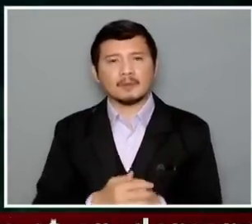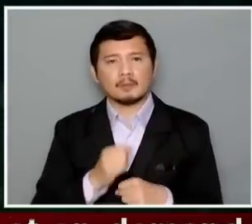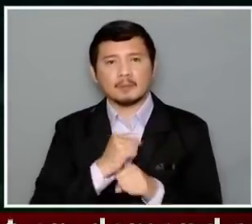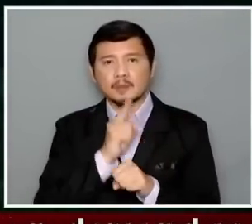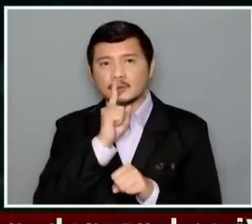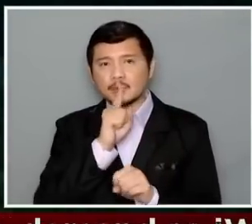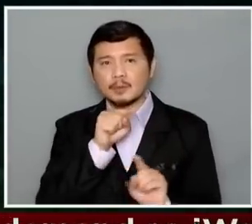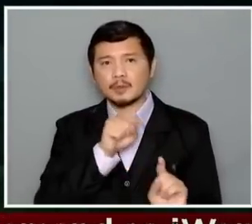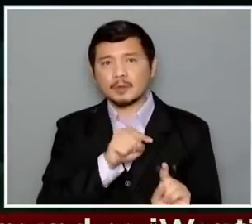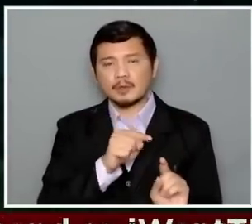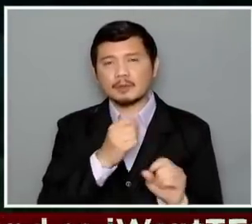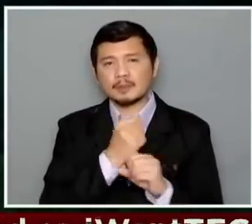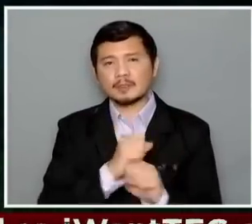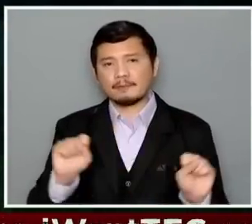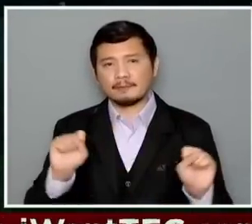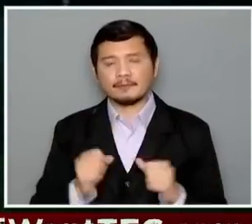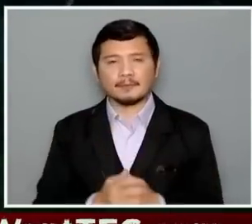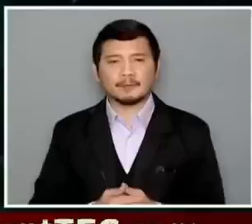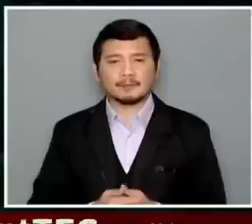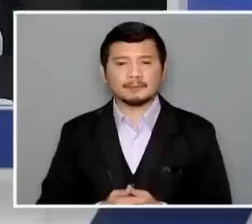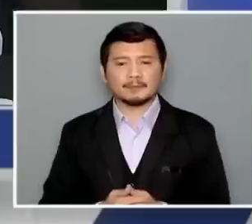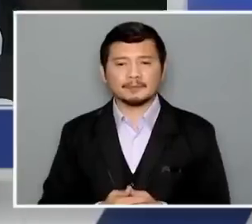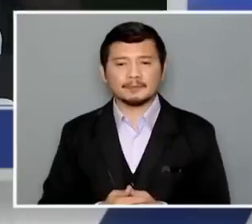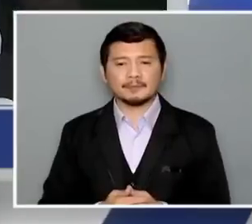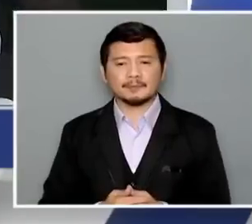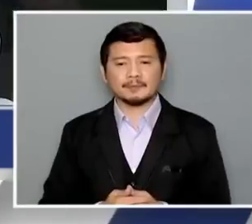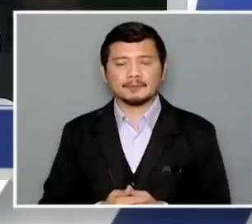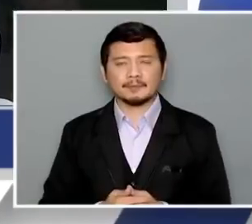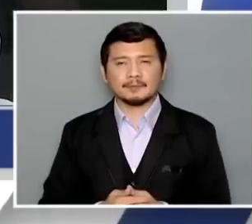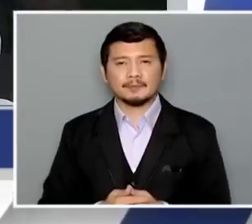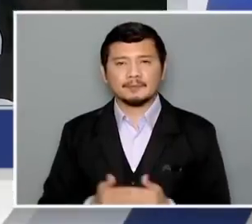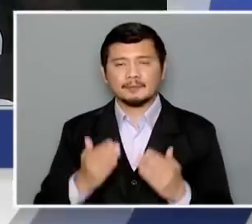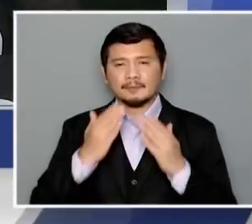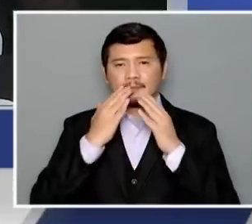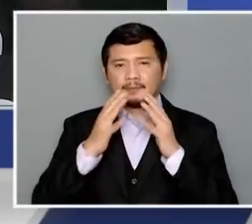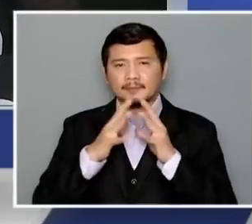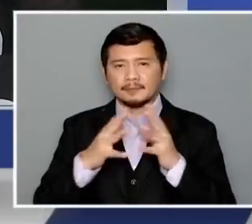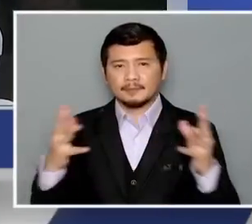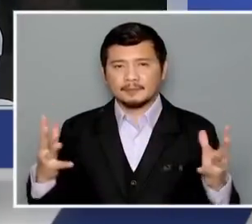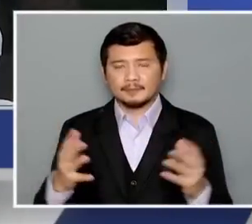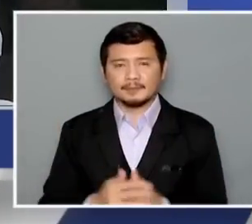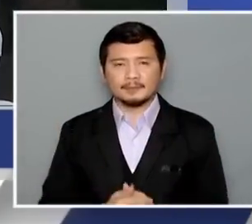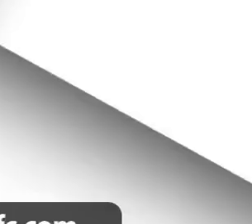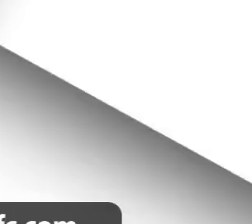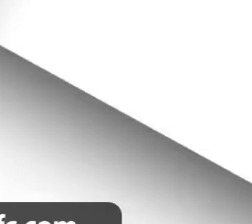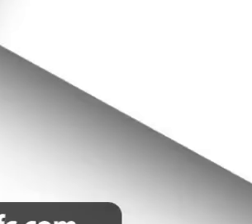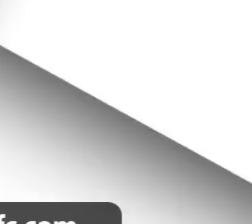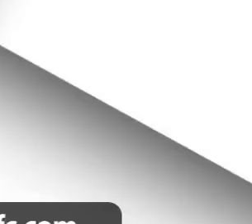seguridad ng susunod na Pangulo. Henry. Maraming salamat, Katrina Domingo.